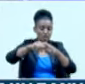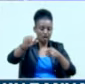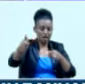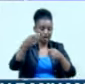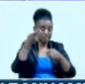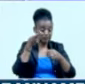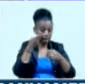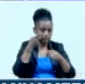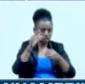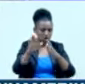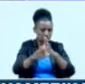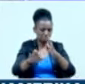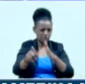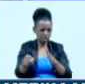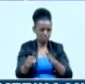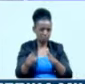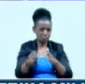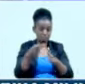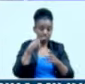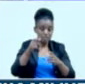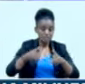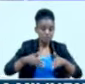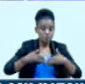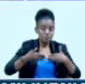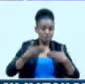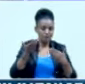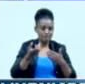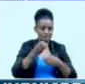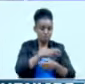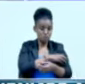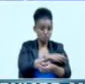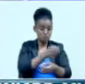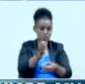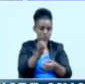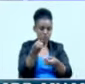ayo ngayo navuga ko ari ayibanze twari dukwiriye kwishimira kandi ni imbaraga